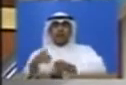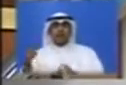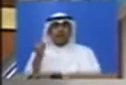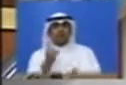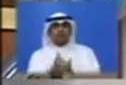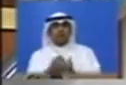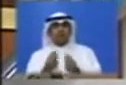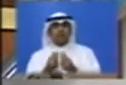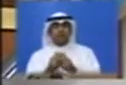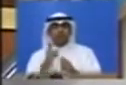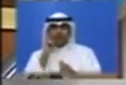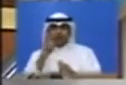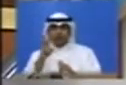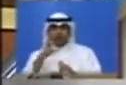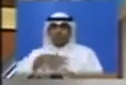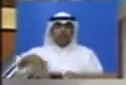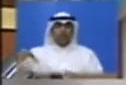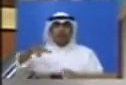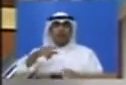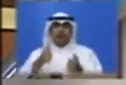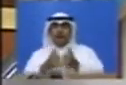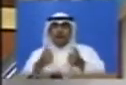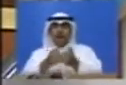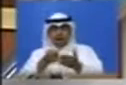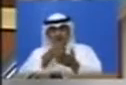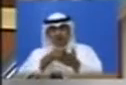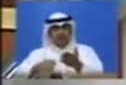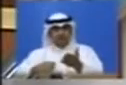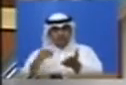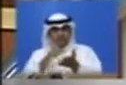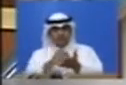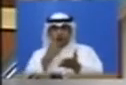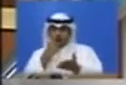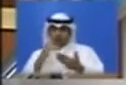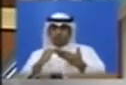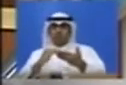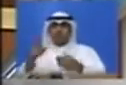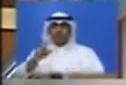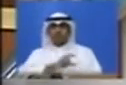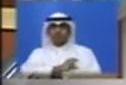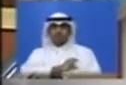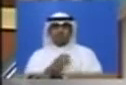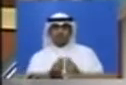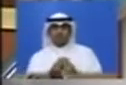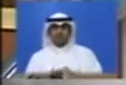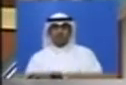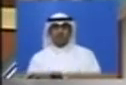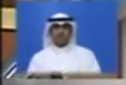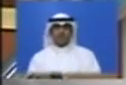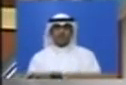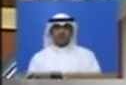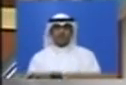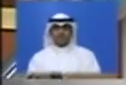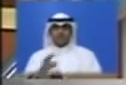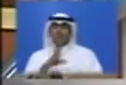بعض الجهات الخيرية على الأسر المسجلة في هذه الجهات، وإضافة للأسر المسجلة في بيت الزكاة وهي أسر محتاجة. أما